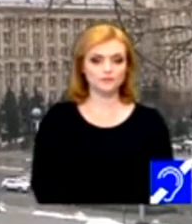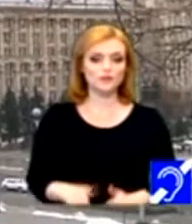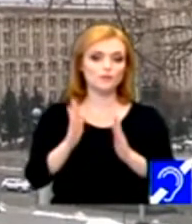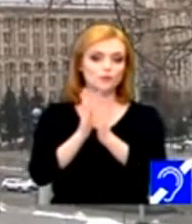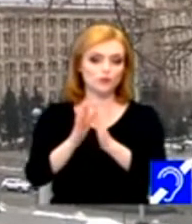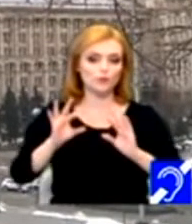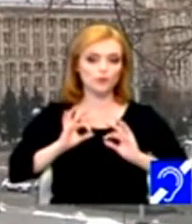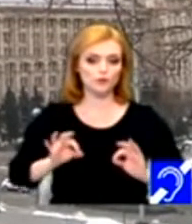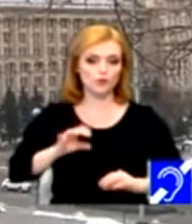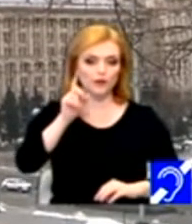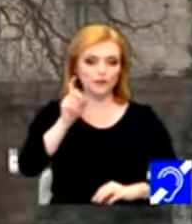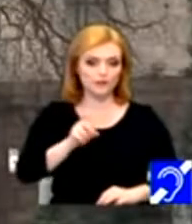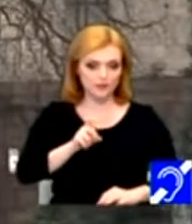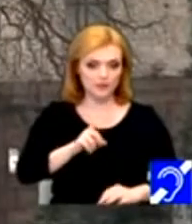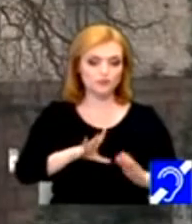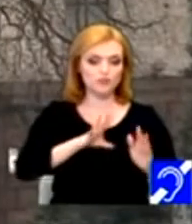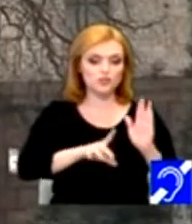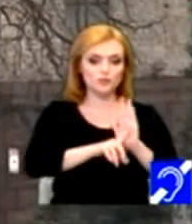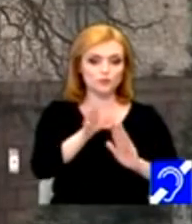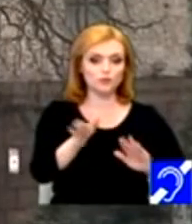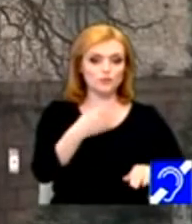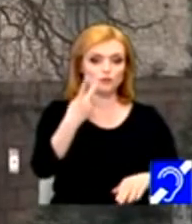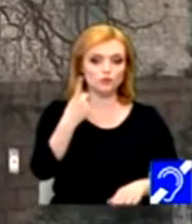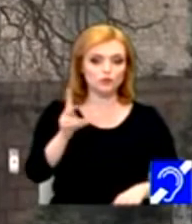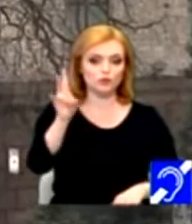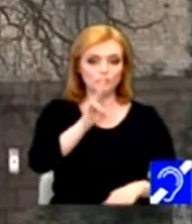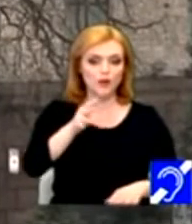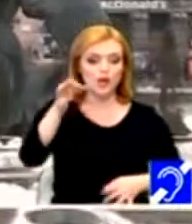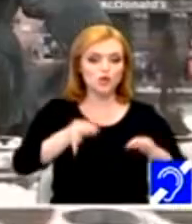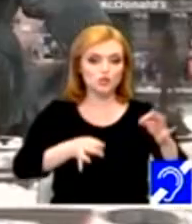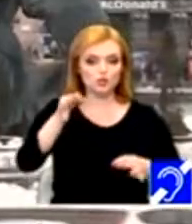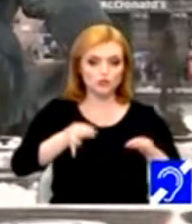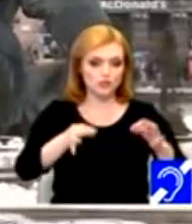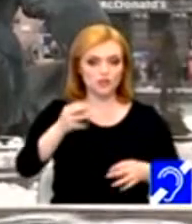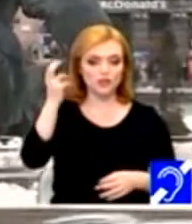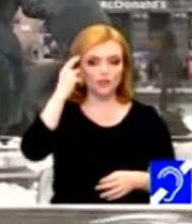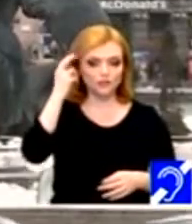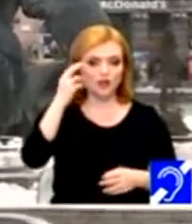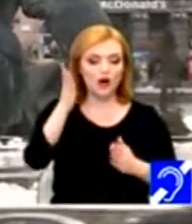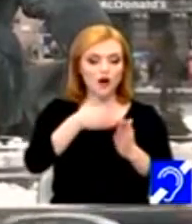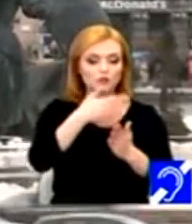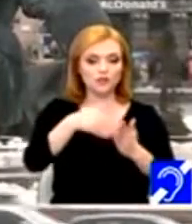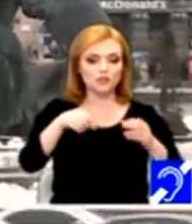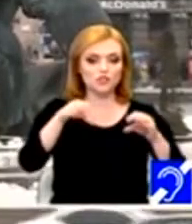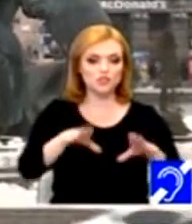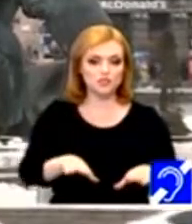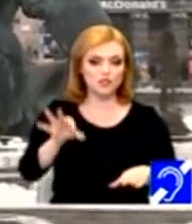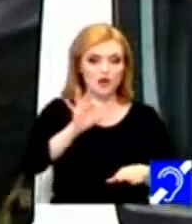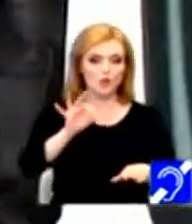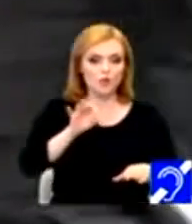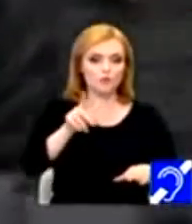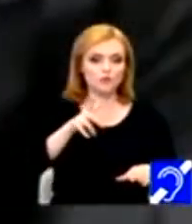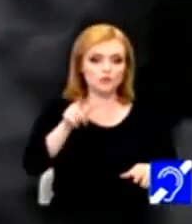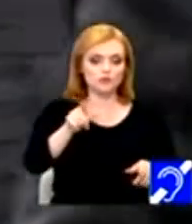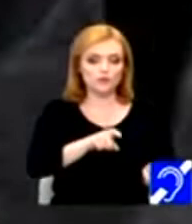Solicitarea Procuraturii Ucrainene vine după ce pe 21 noiembrie o instanță de judecată de la Kiev a anulat decizia cu privire la extradarea